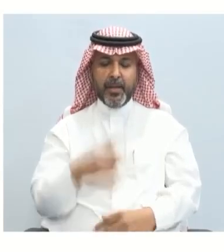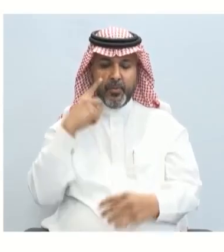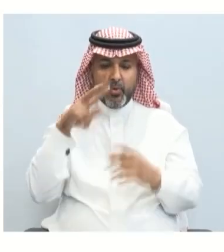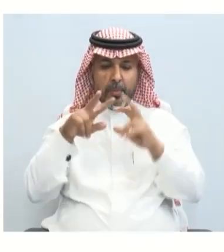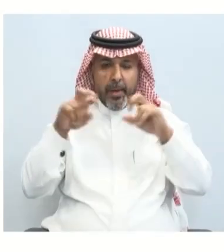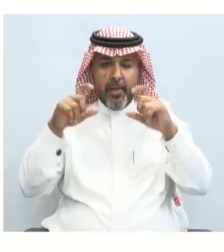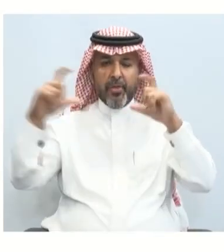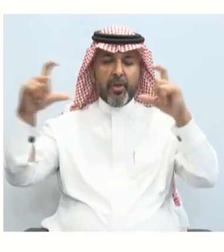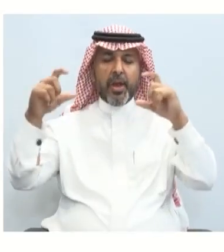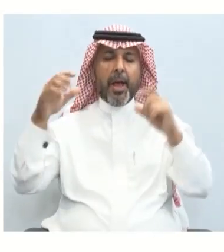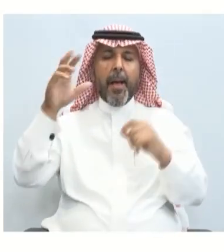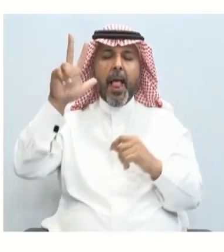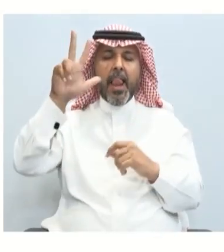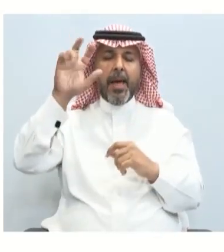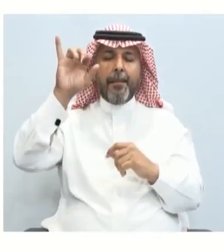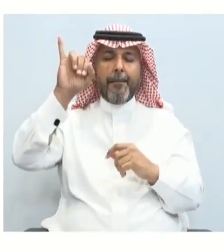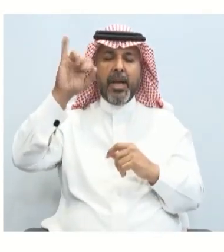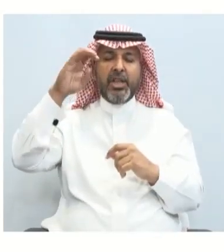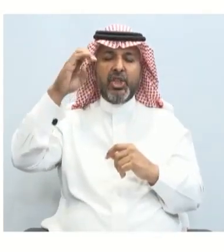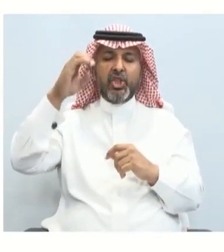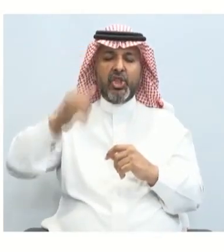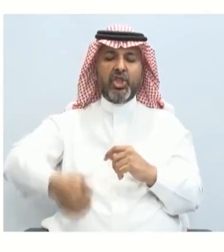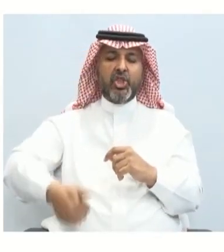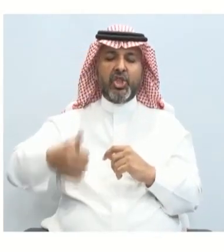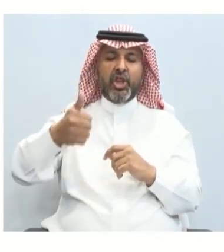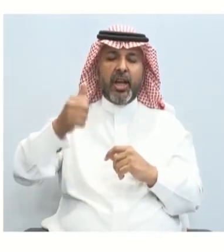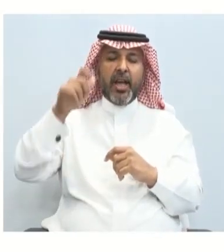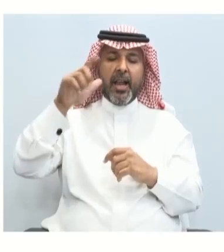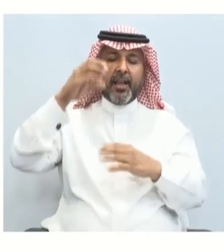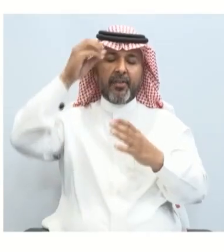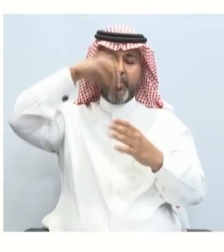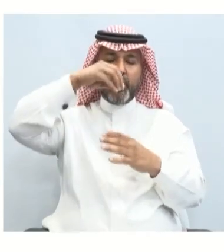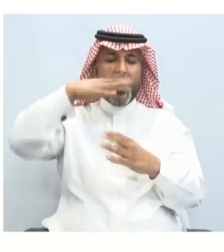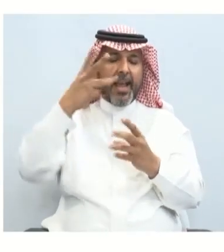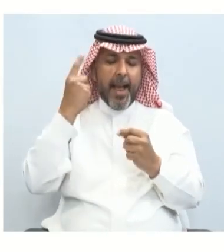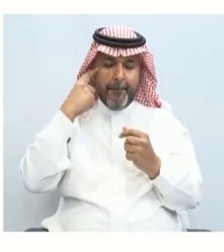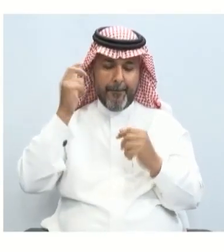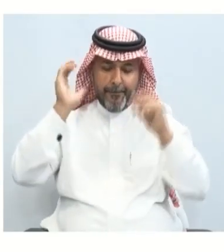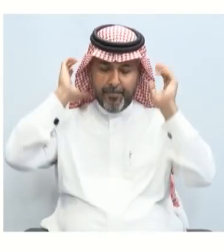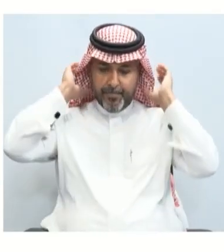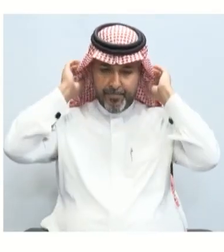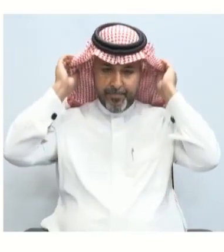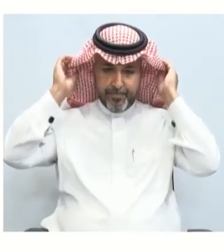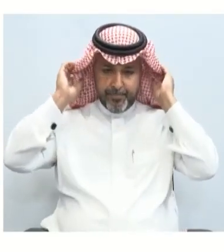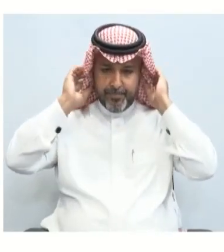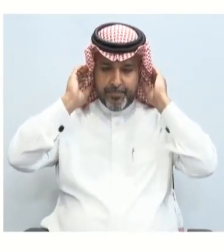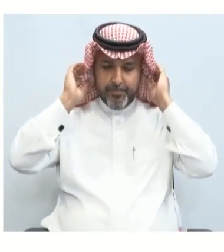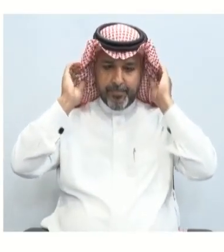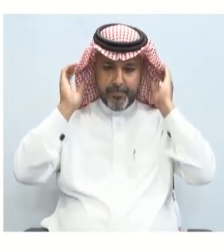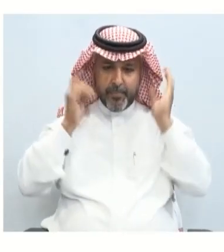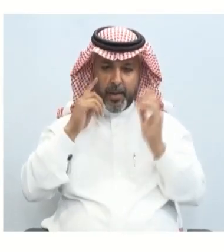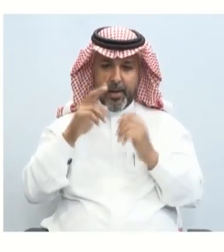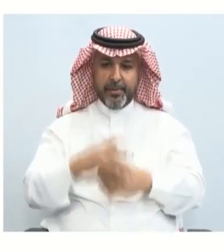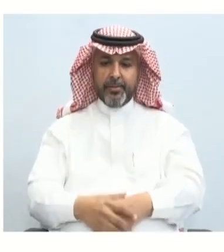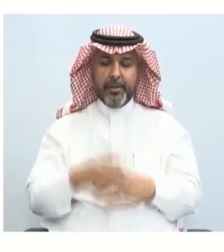المجال وبالتالي راح نسميه الدوال العكسيه باحرف كبيره وبالتالي سيكون معكوس